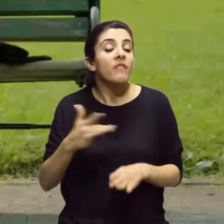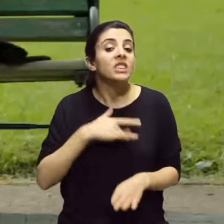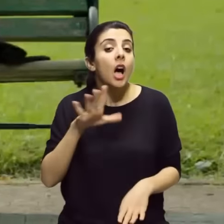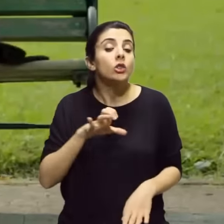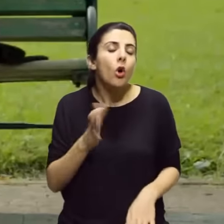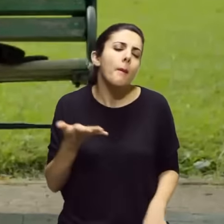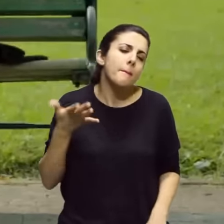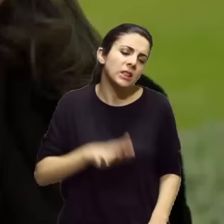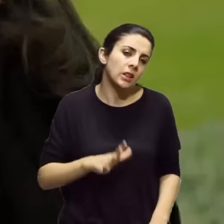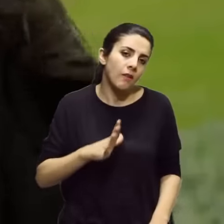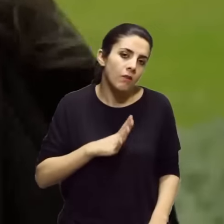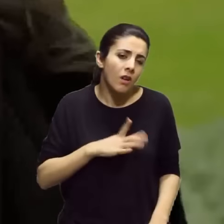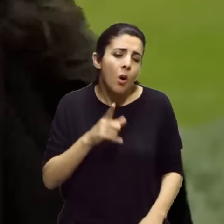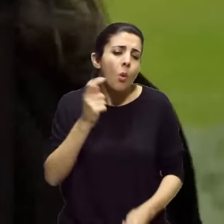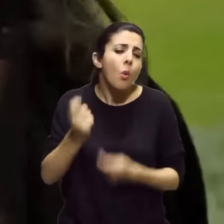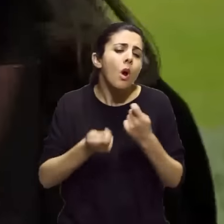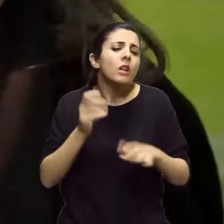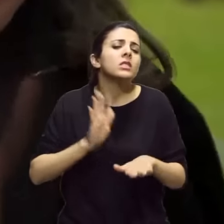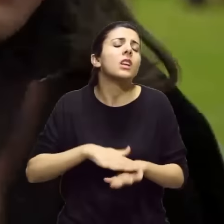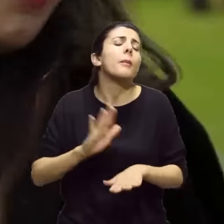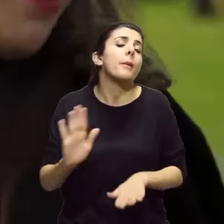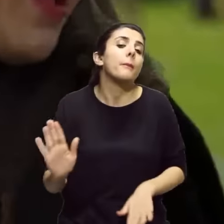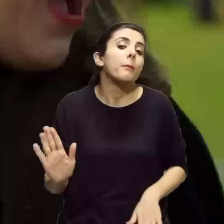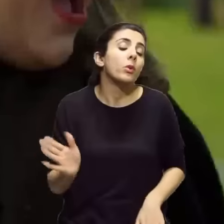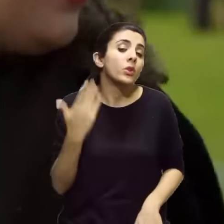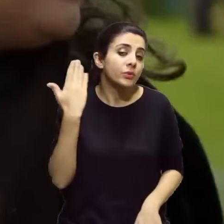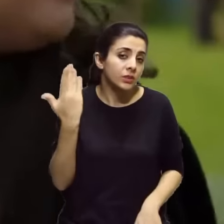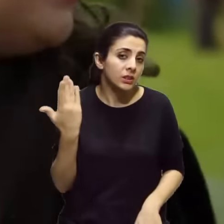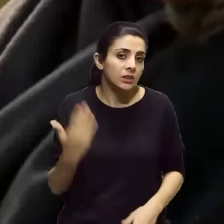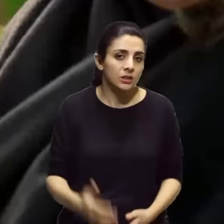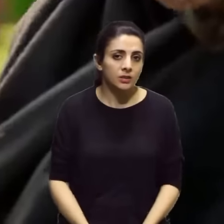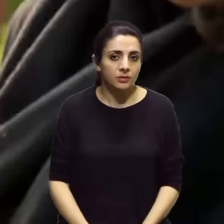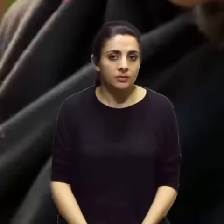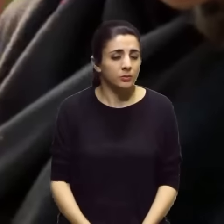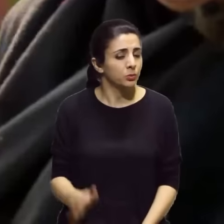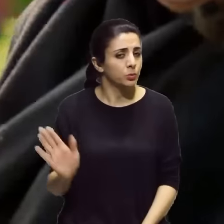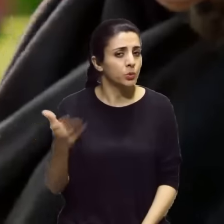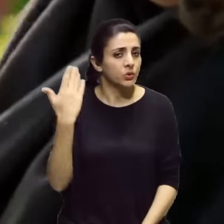azabı başka olur. Ne uğraşacaksın o vicdan azabıyla? Aman!